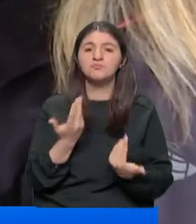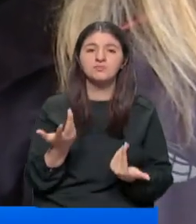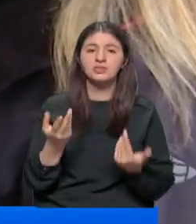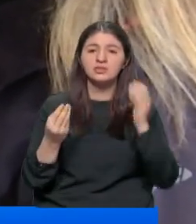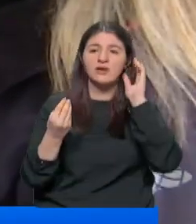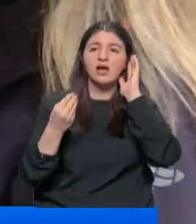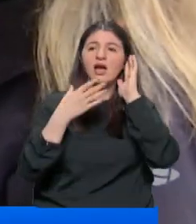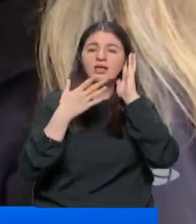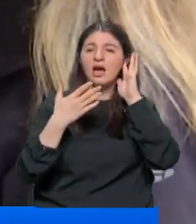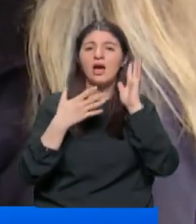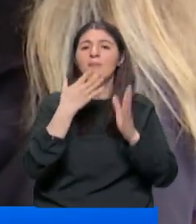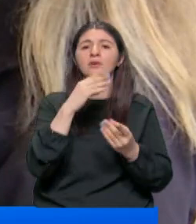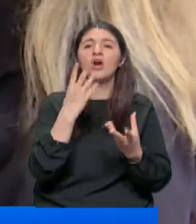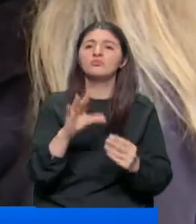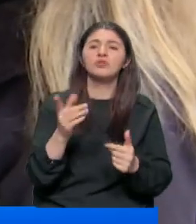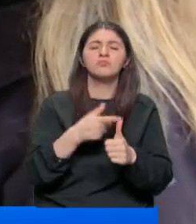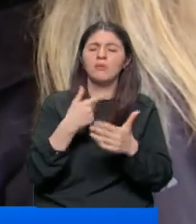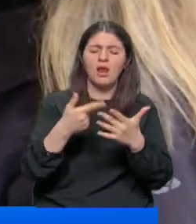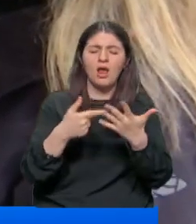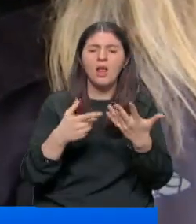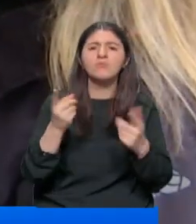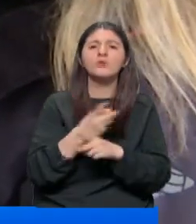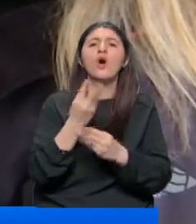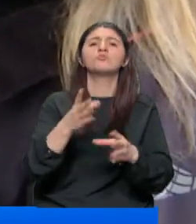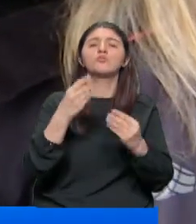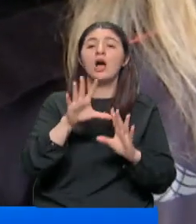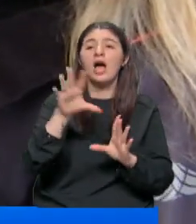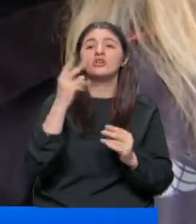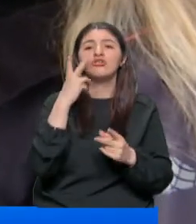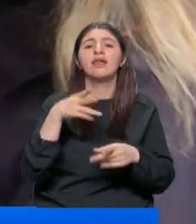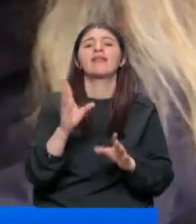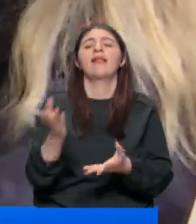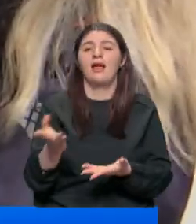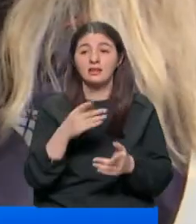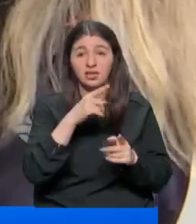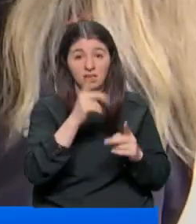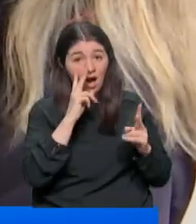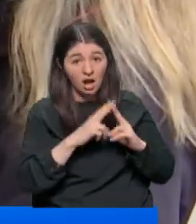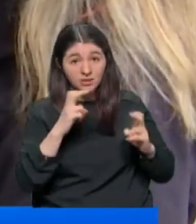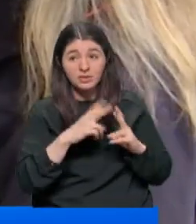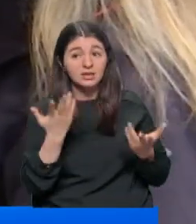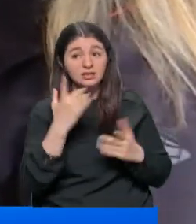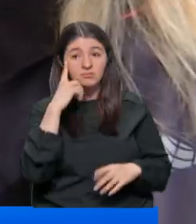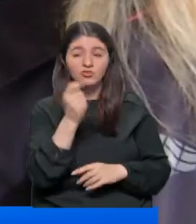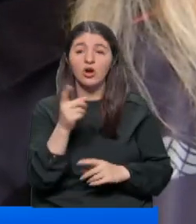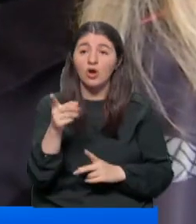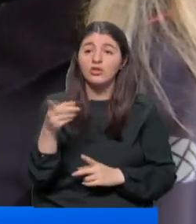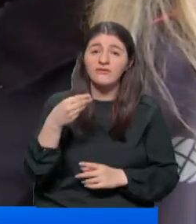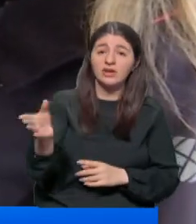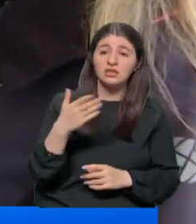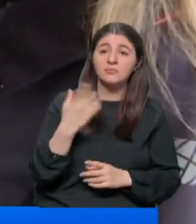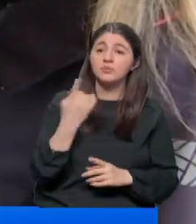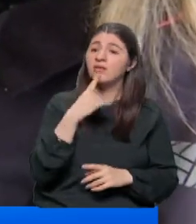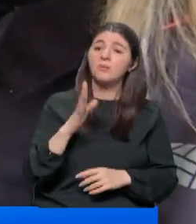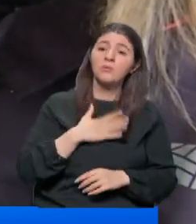olmayacak, emekliliğin olmayacak, bilmem ne kadar. O herkese göre değil yani. Araştırdınız mı nasıl başvurulur? Tamam, onlara versinler,